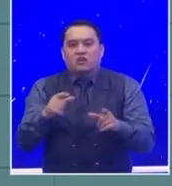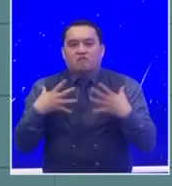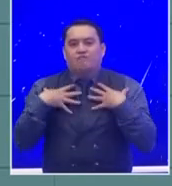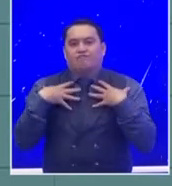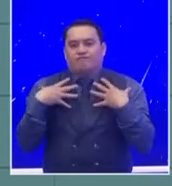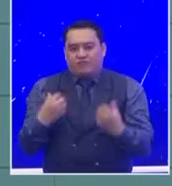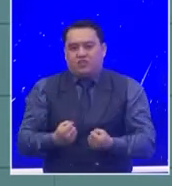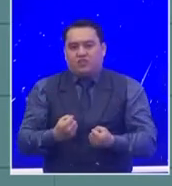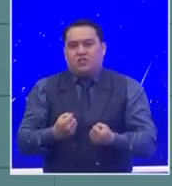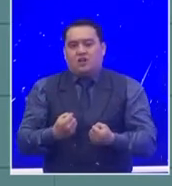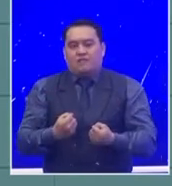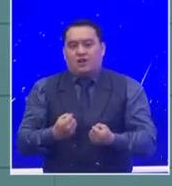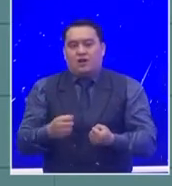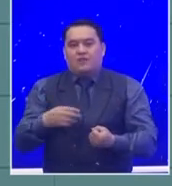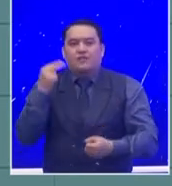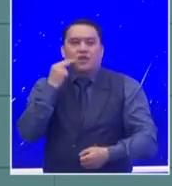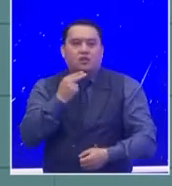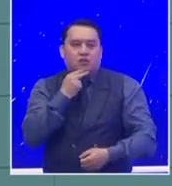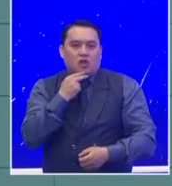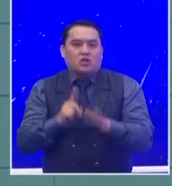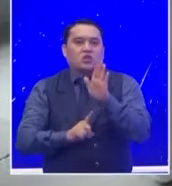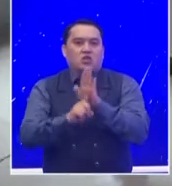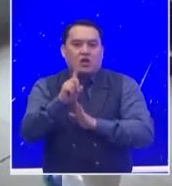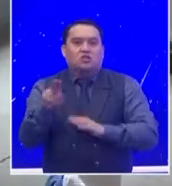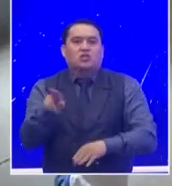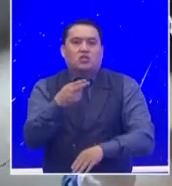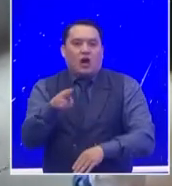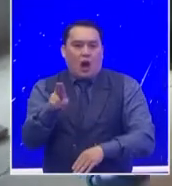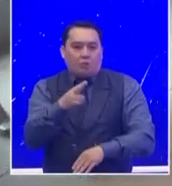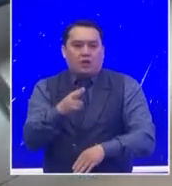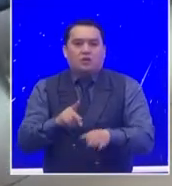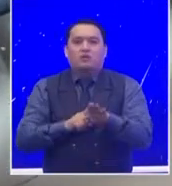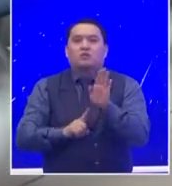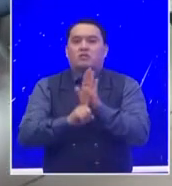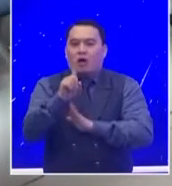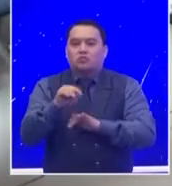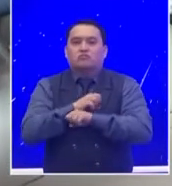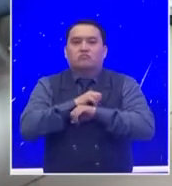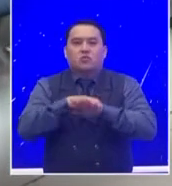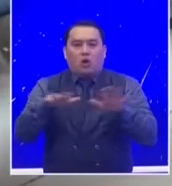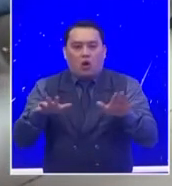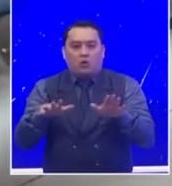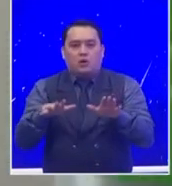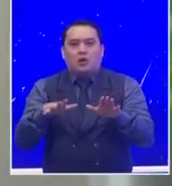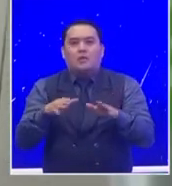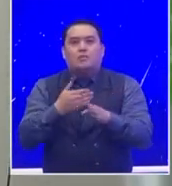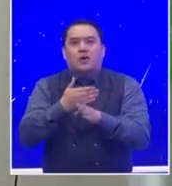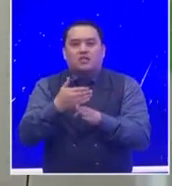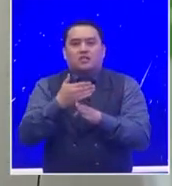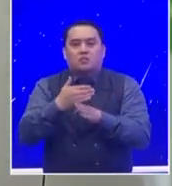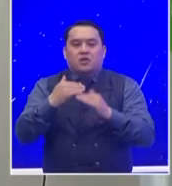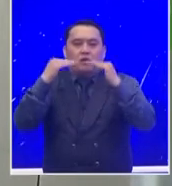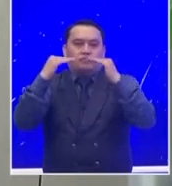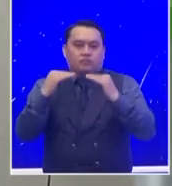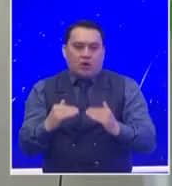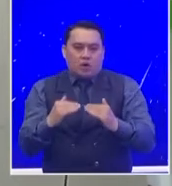человек выздоровели. А в Китае, откуда с начала декабря коронавирус и начал распространяться по всему миру, пандемия идет на спад.